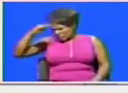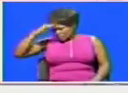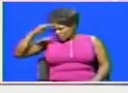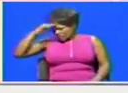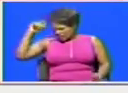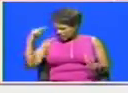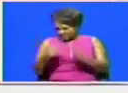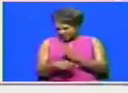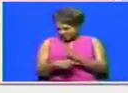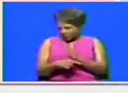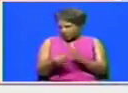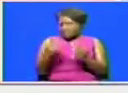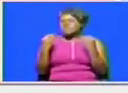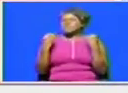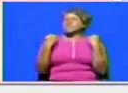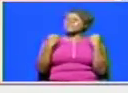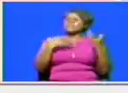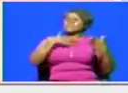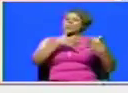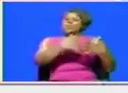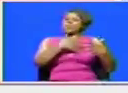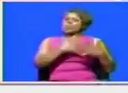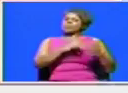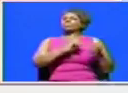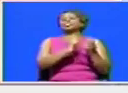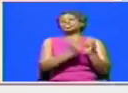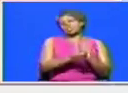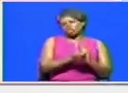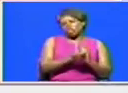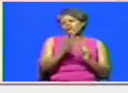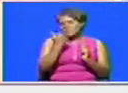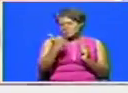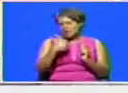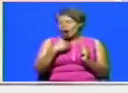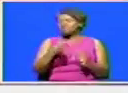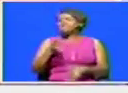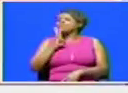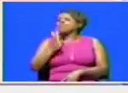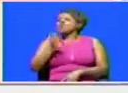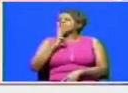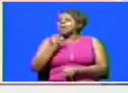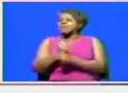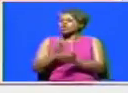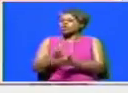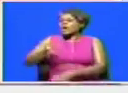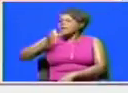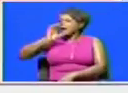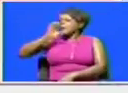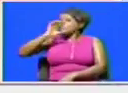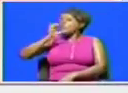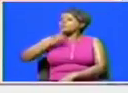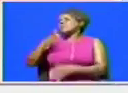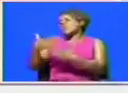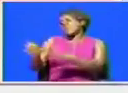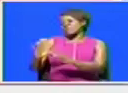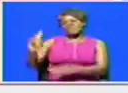blackout, vile akilala vile anapumua, kupumua huwa inabadilika. Kwa hivyo ni vizuri uwe na maji chumbani, umake sure amekunywa maji.